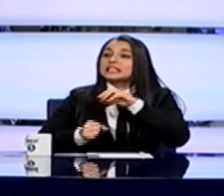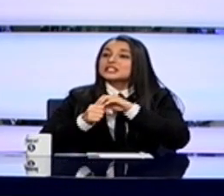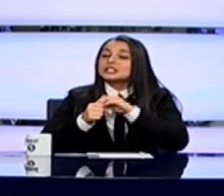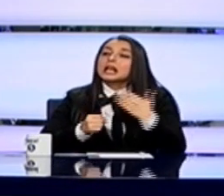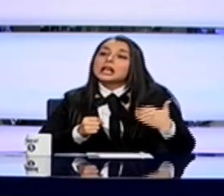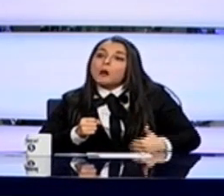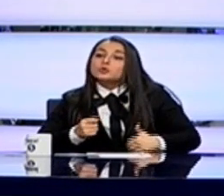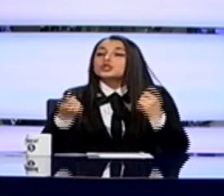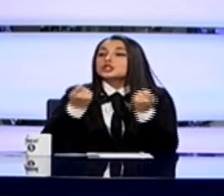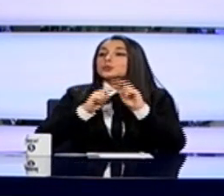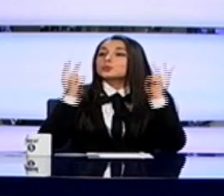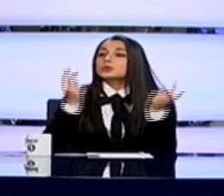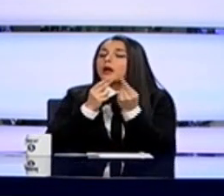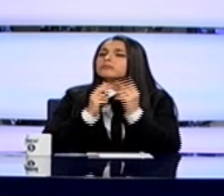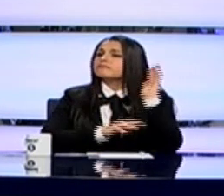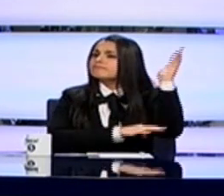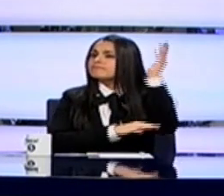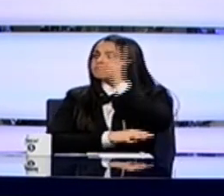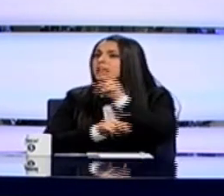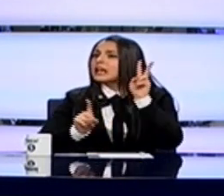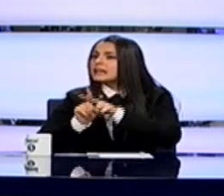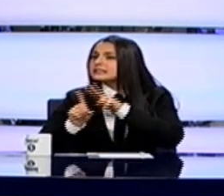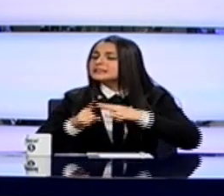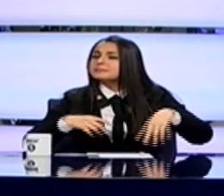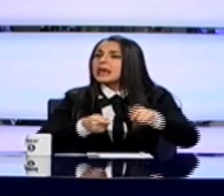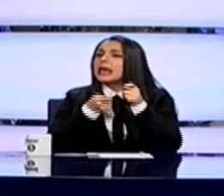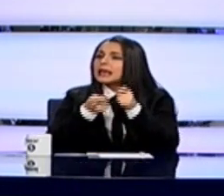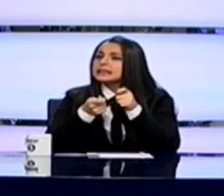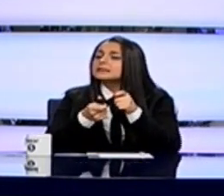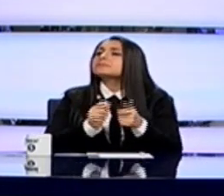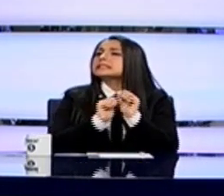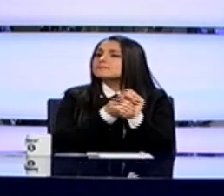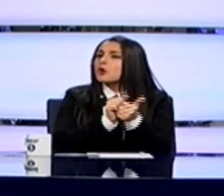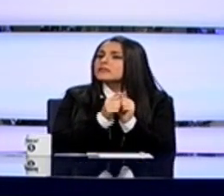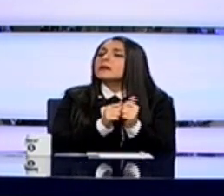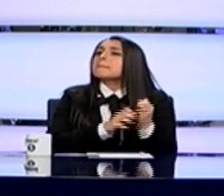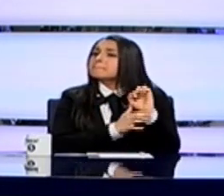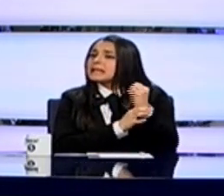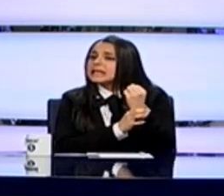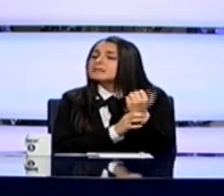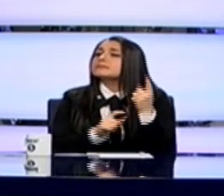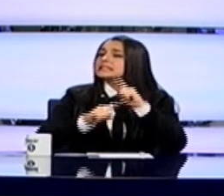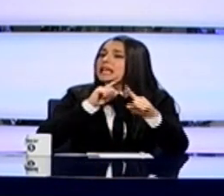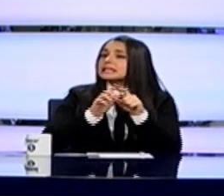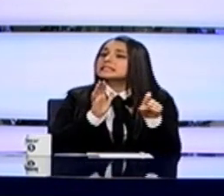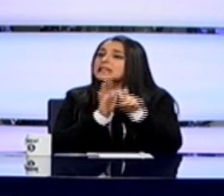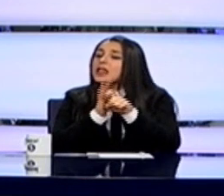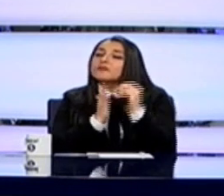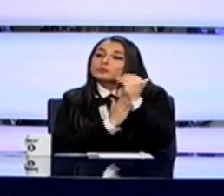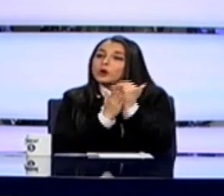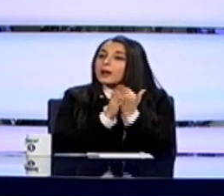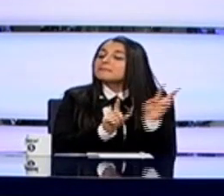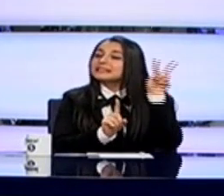iş dünyasında aktif katılım sağlayacak eğitsel, sportif, mesleki, siyasi sertifika programına